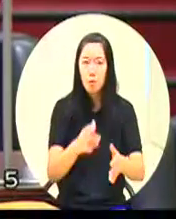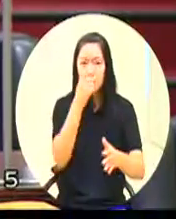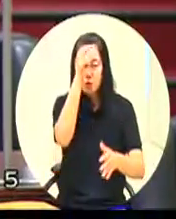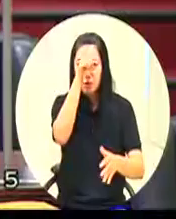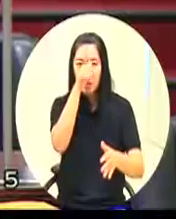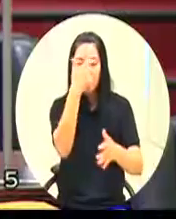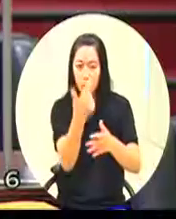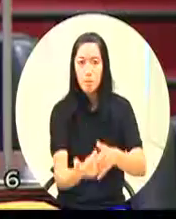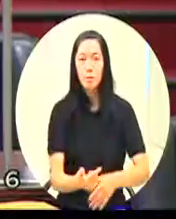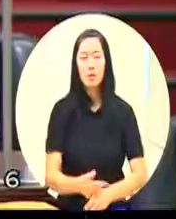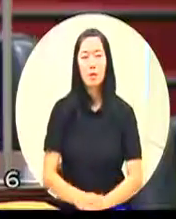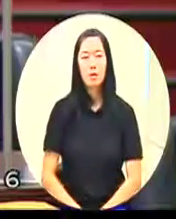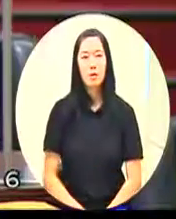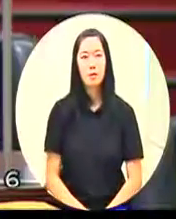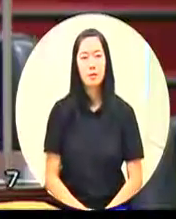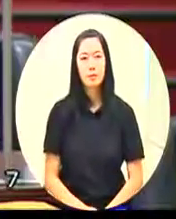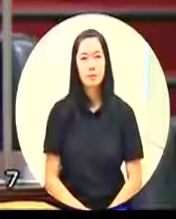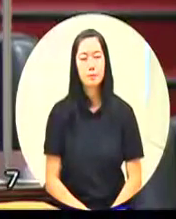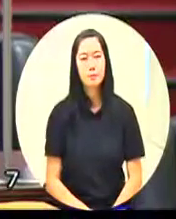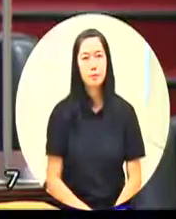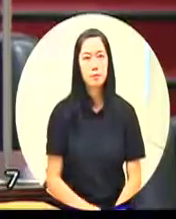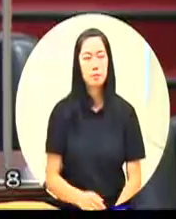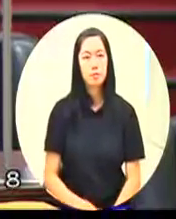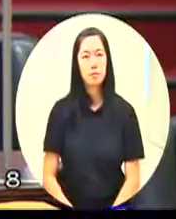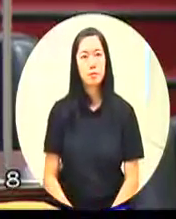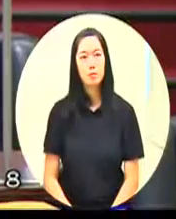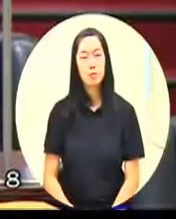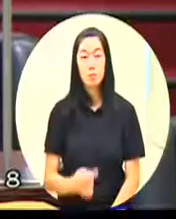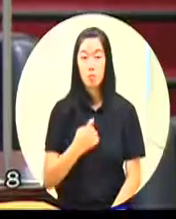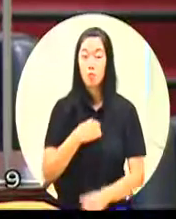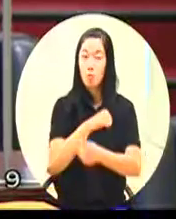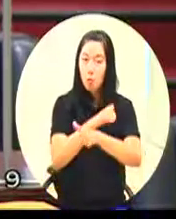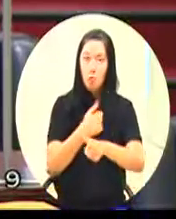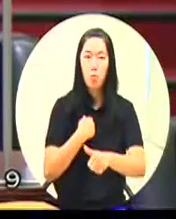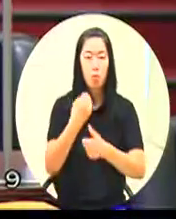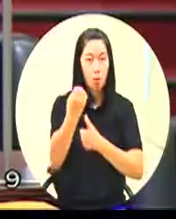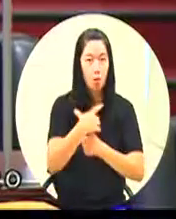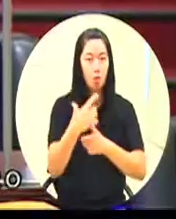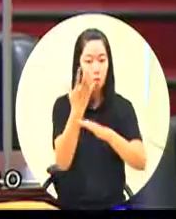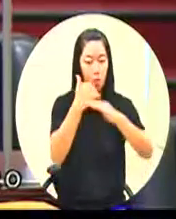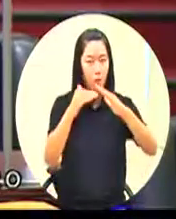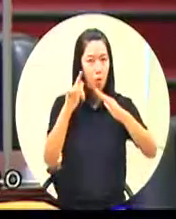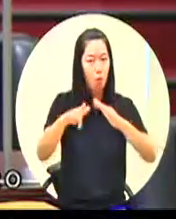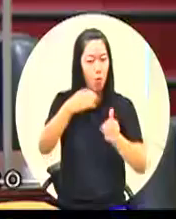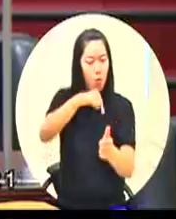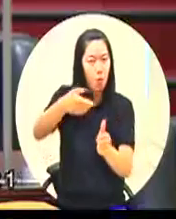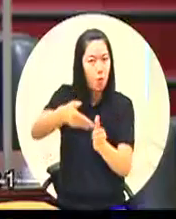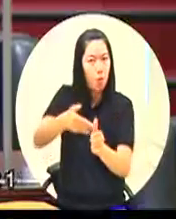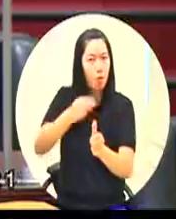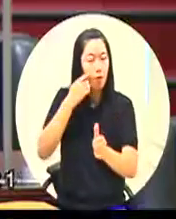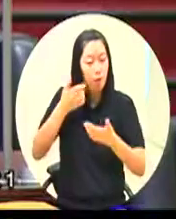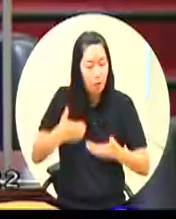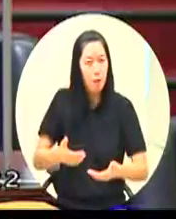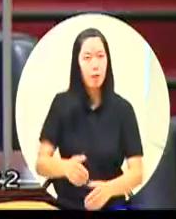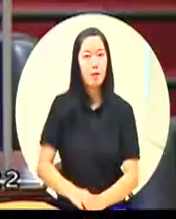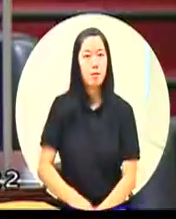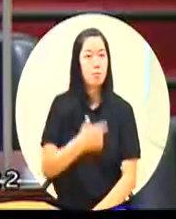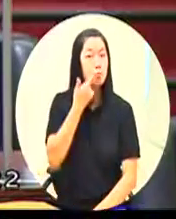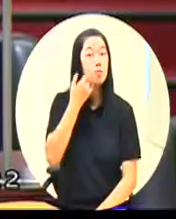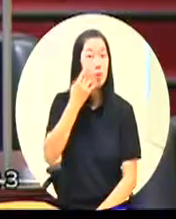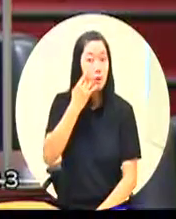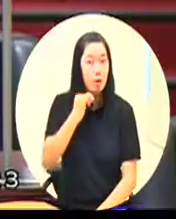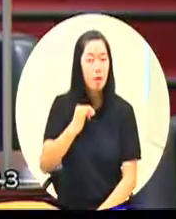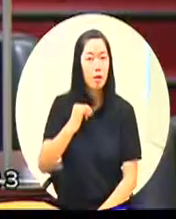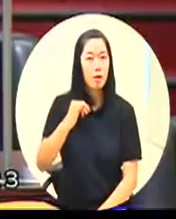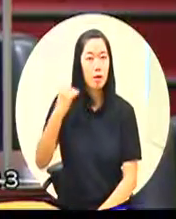到他这一方面。我非常的，我的经验告诉我，学校的教育真的是非常重要。家长虽然说家